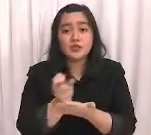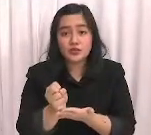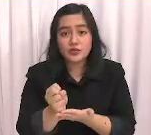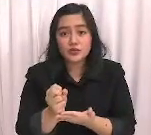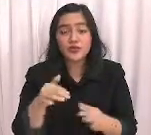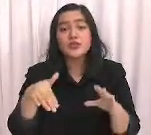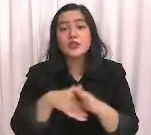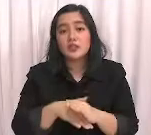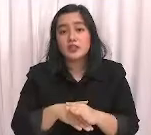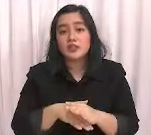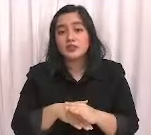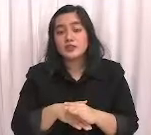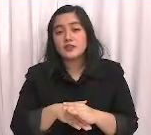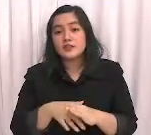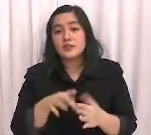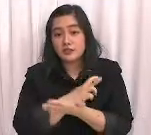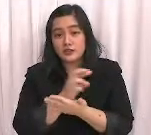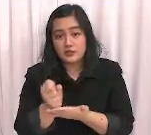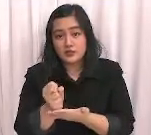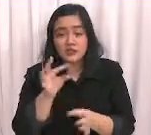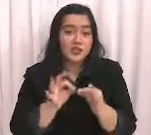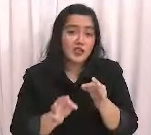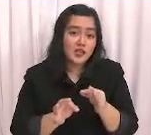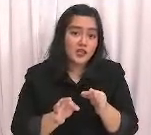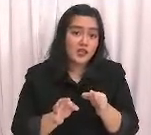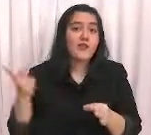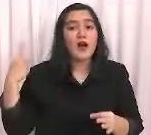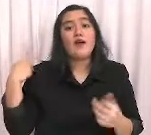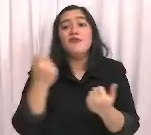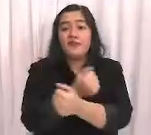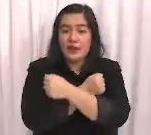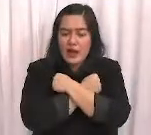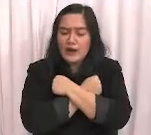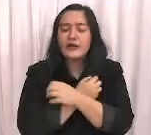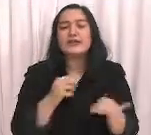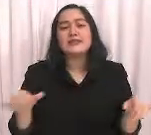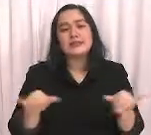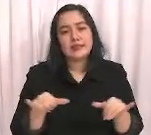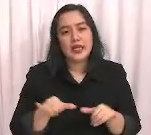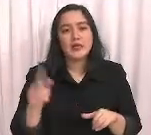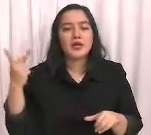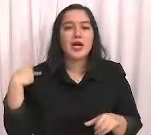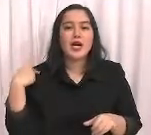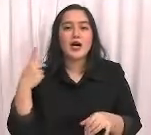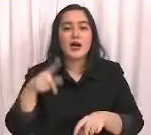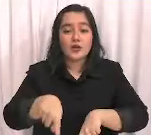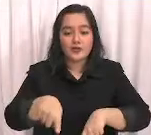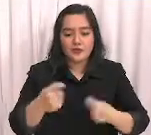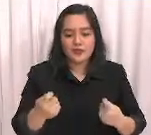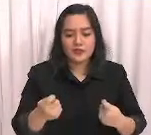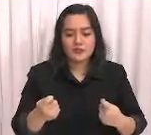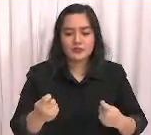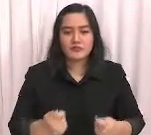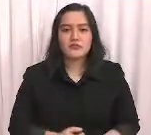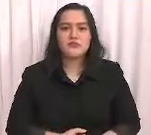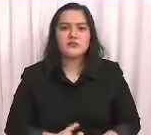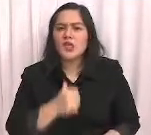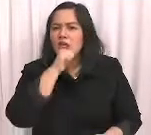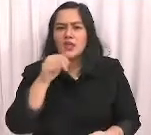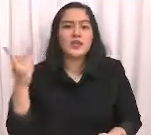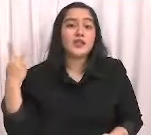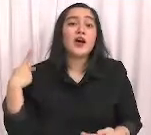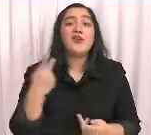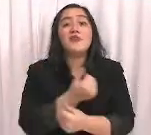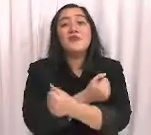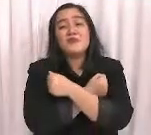is trust, there is love. If there is love, there must be trust. Hindi po pwedeng magkaroon ng love na walang trust.